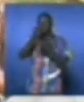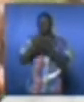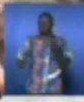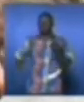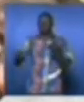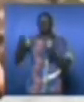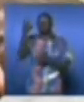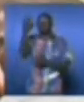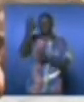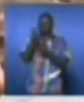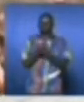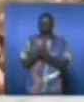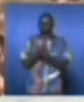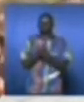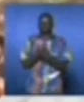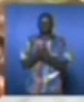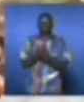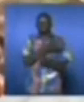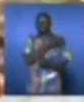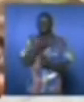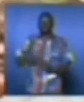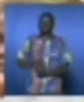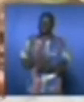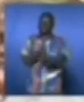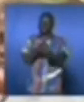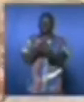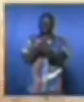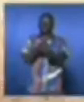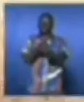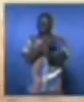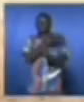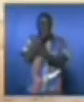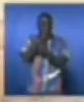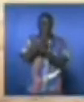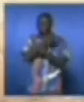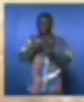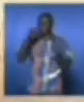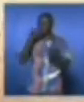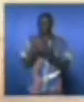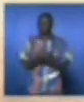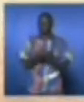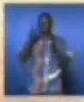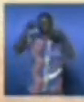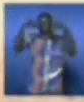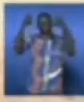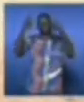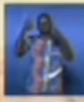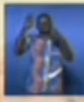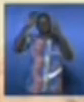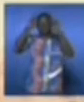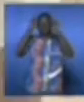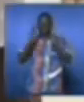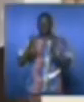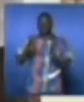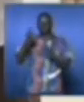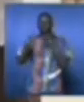trimestres. Voilà. Et ils se suivent. Et il travaille très bien. L'exploit de Jean-Étienne Belemnyegré séduit autant les